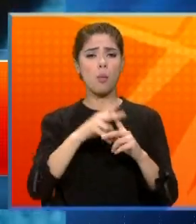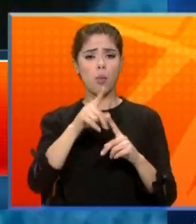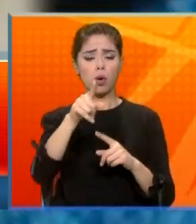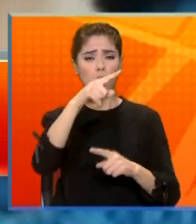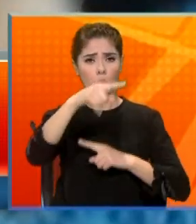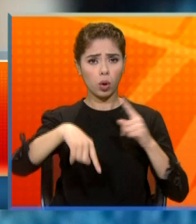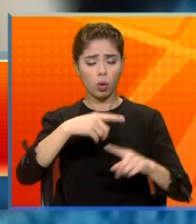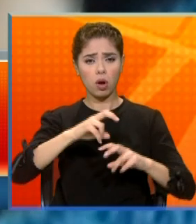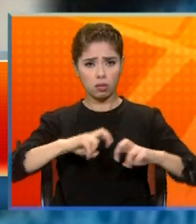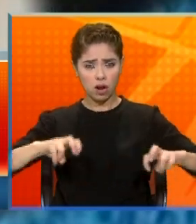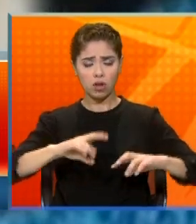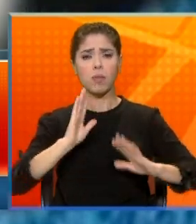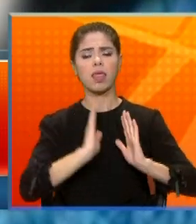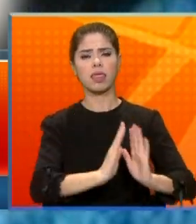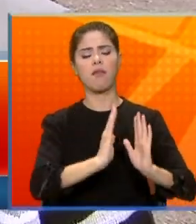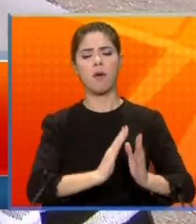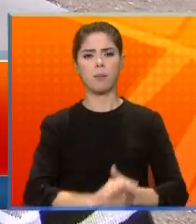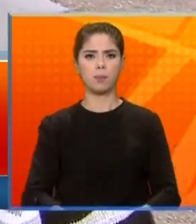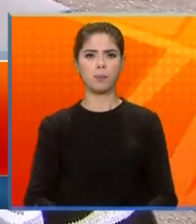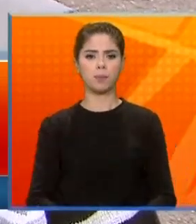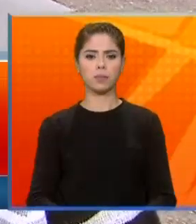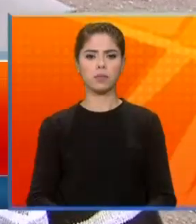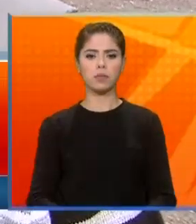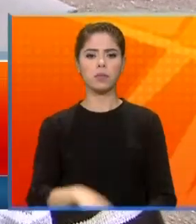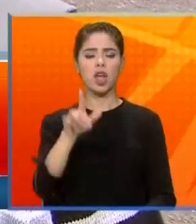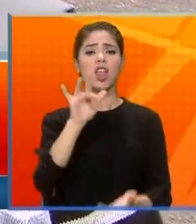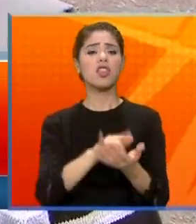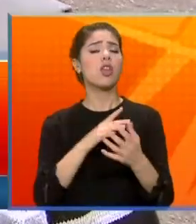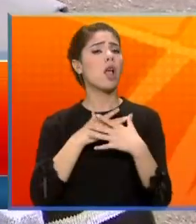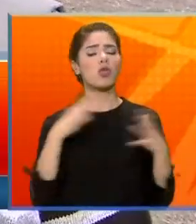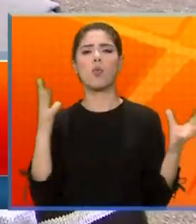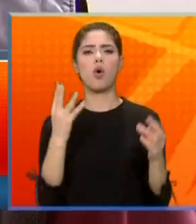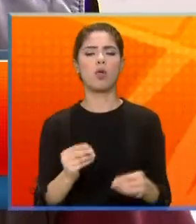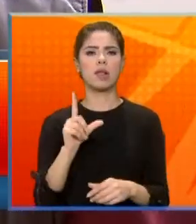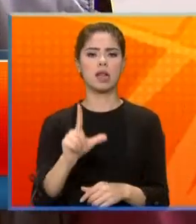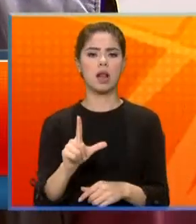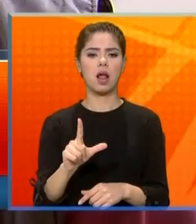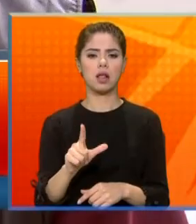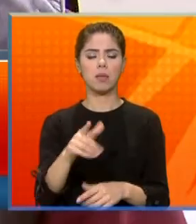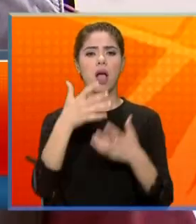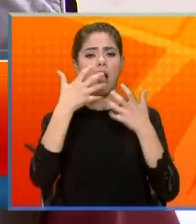olayı ilişkin incelemesi ise sürüyor. Aslında bunun cezası çok büyük olması lazım. Ha bir